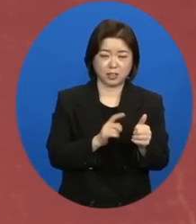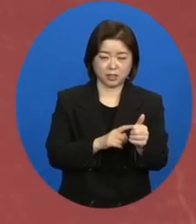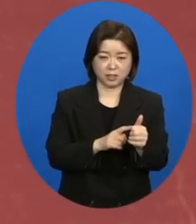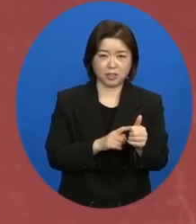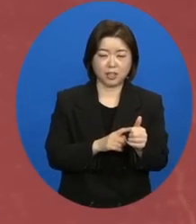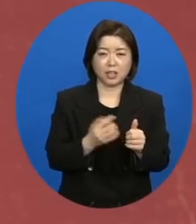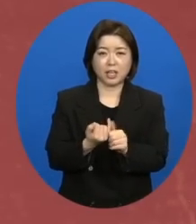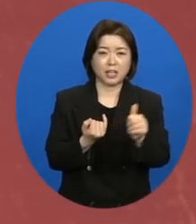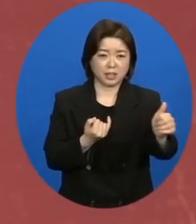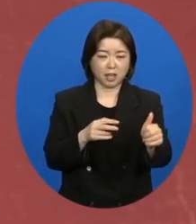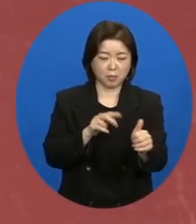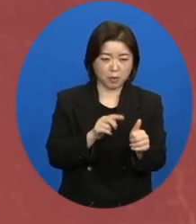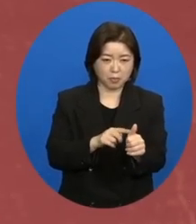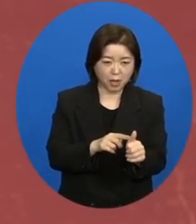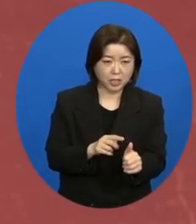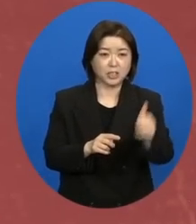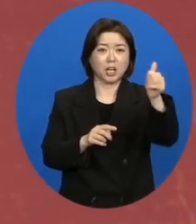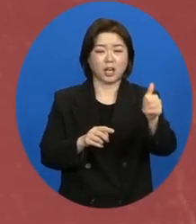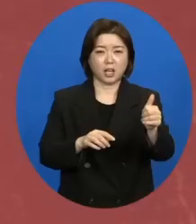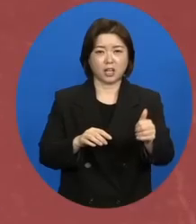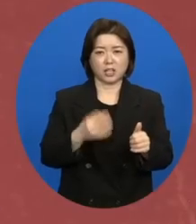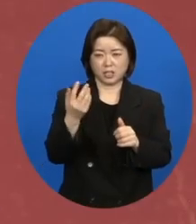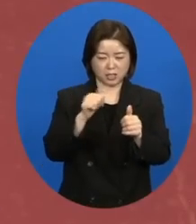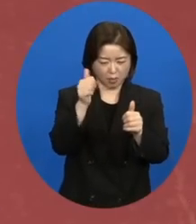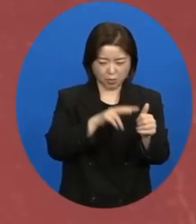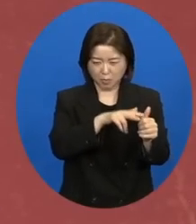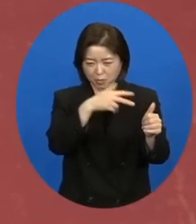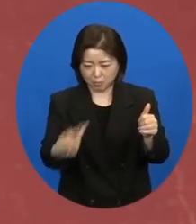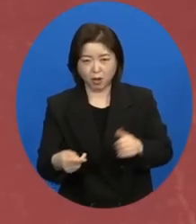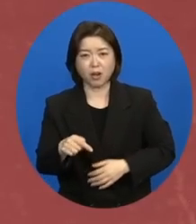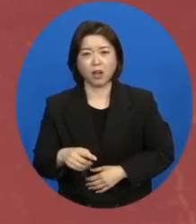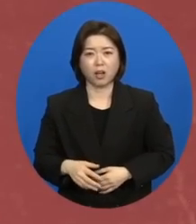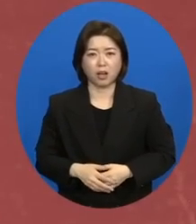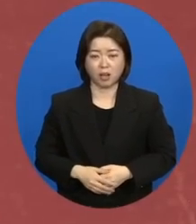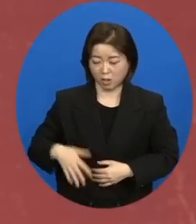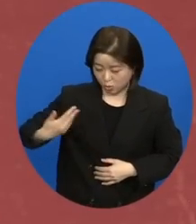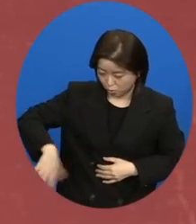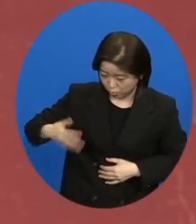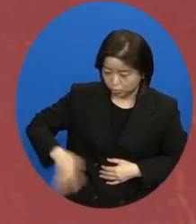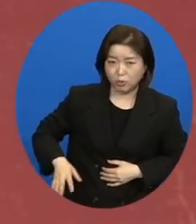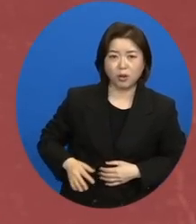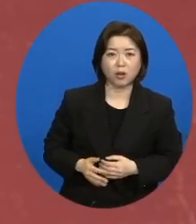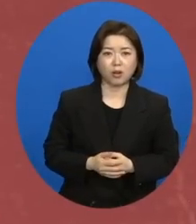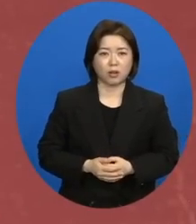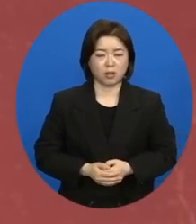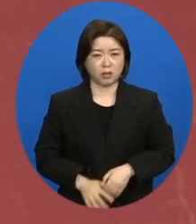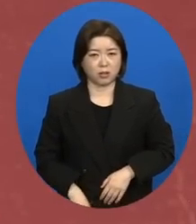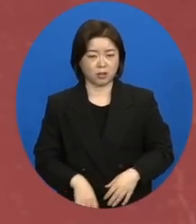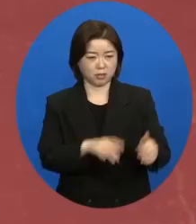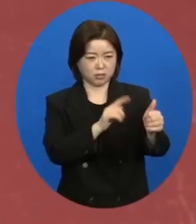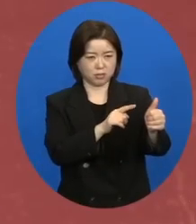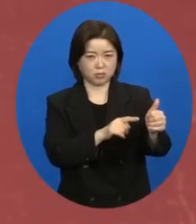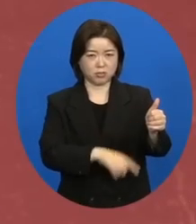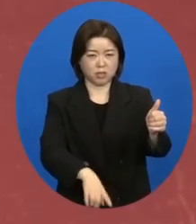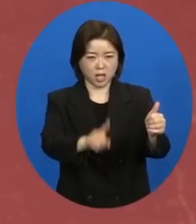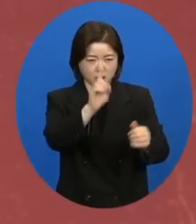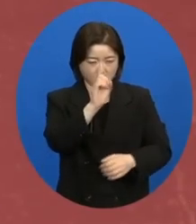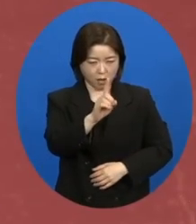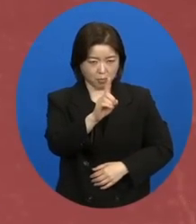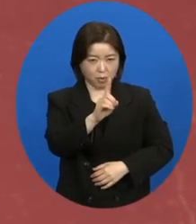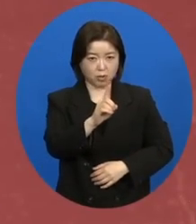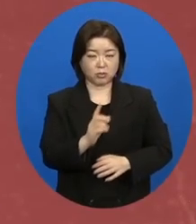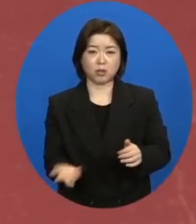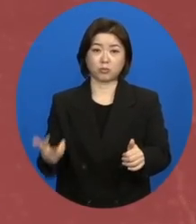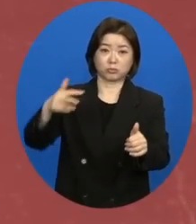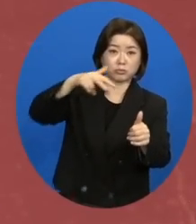바람에 신랑이 떨어졌는데 엄청 아플 때인데 톡 털더니 말을 보고 한 번 그러고는 타더라는